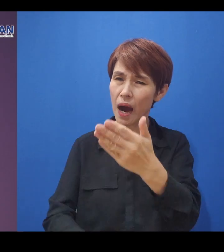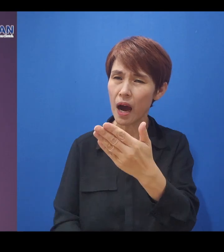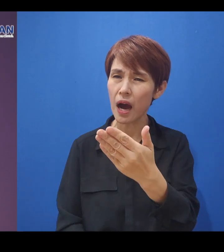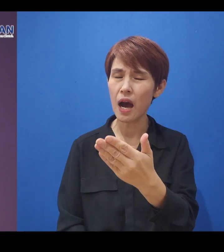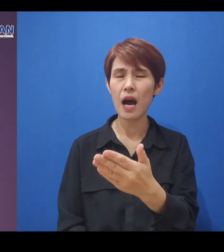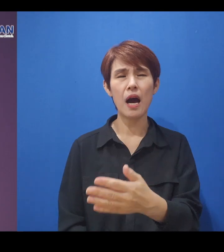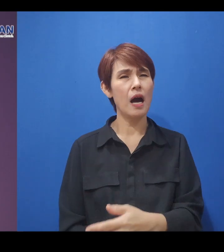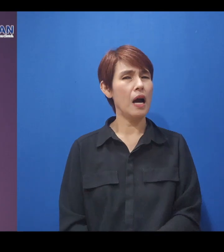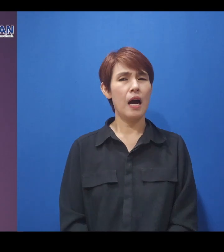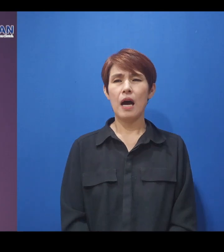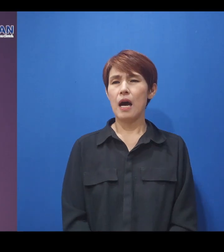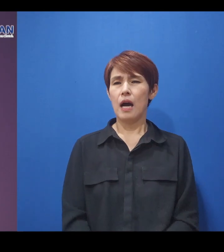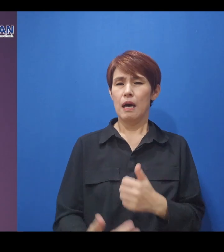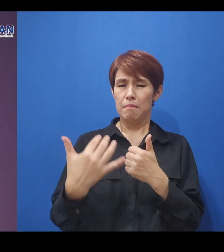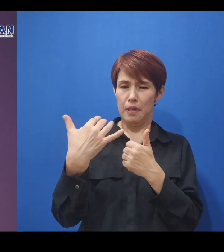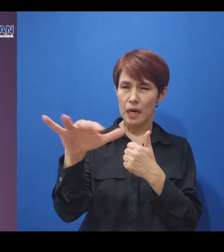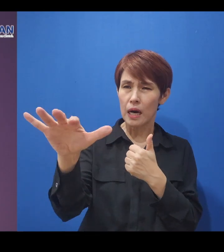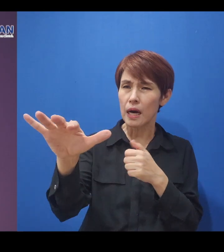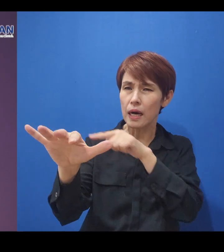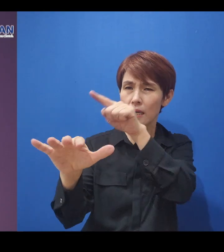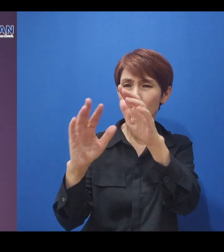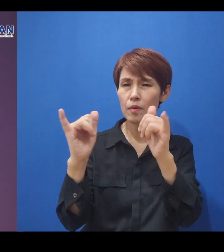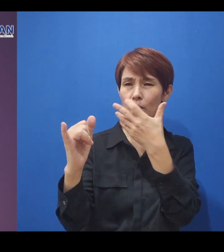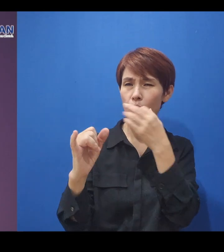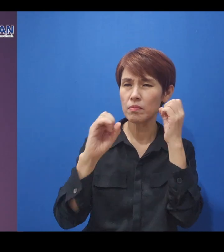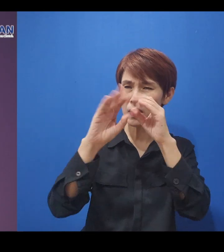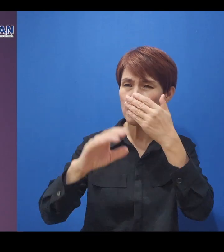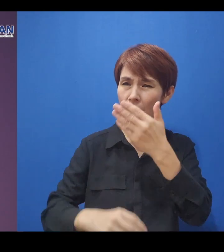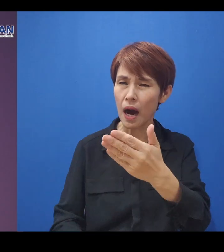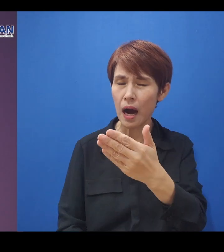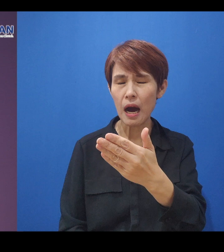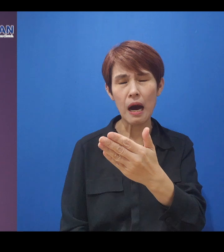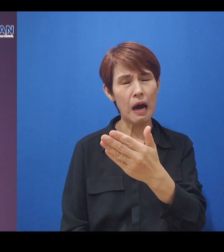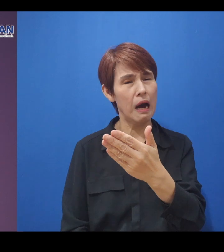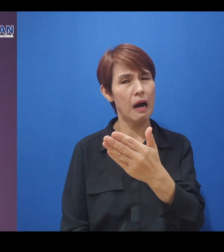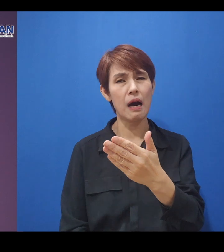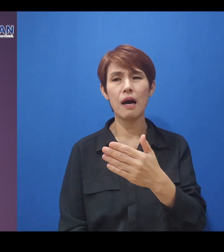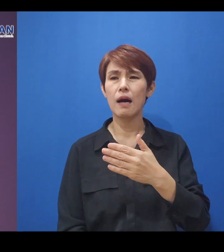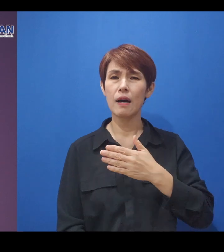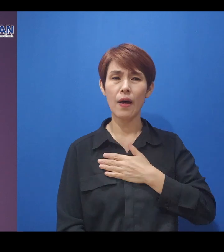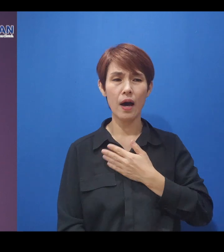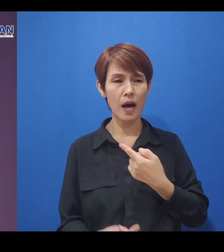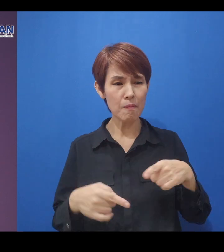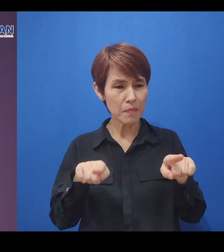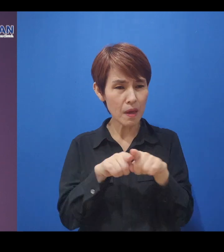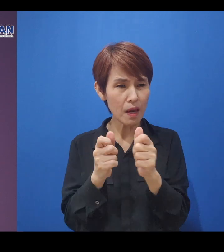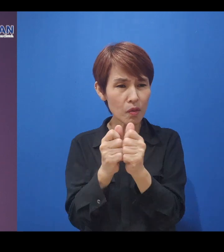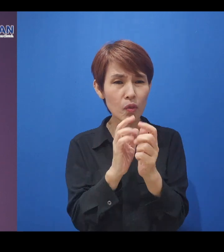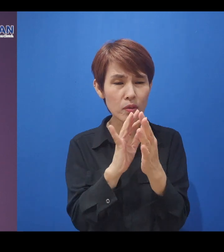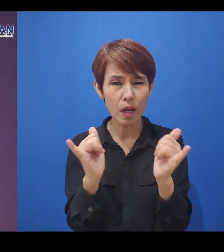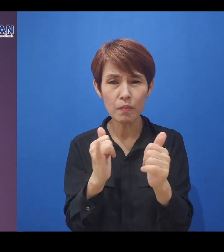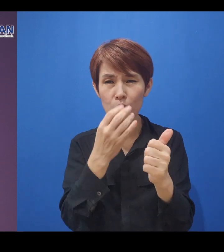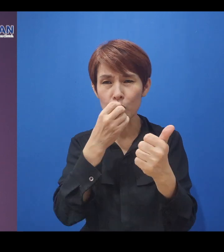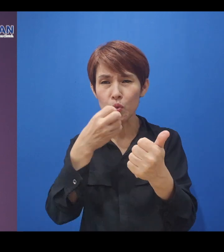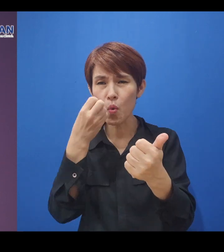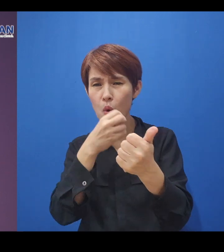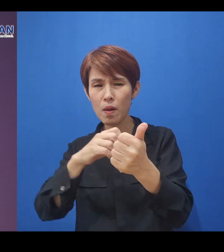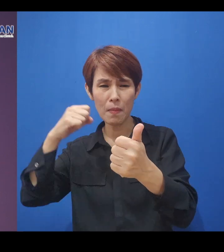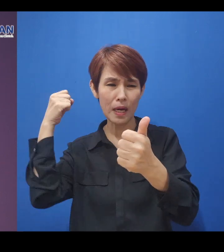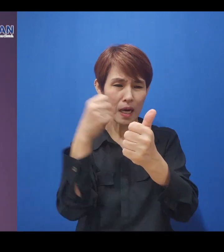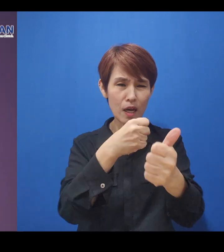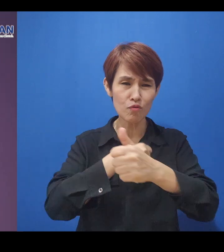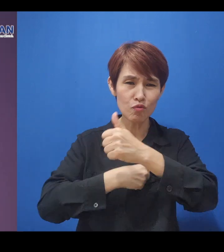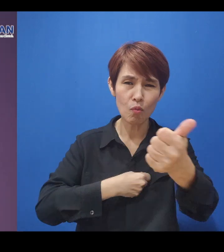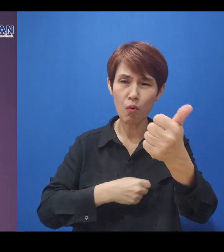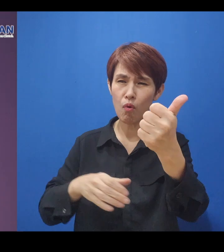저렇게 차갑게 외면하는 사람들에게 복음 전할 수 있을지, 내 동역자들이 돌에 맞아 죽고 칼에 배임을 당해